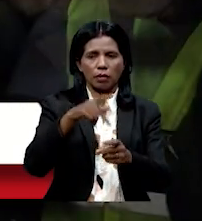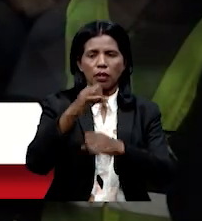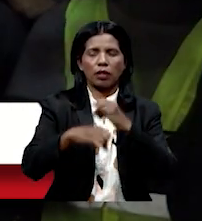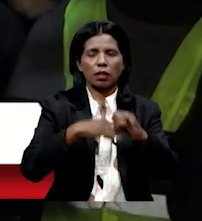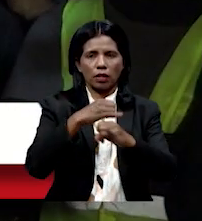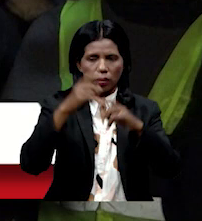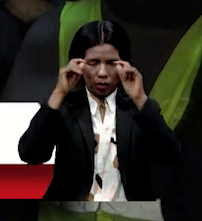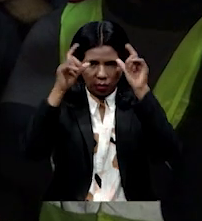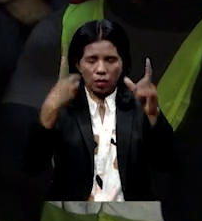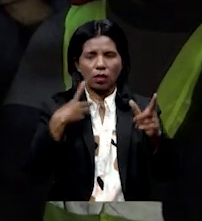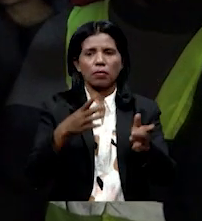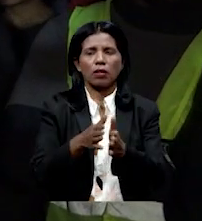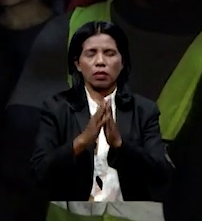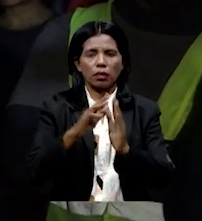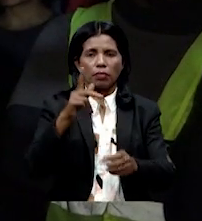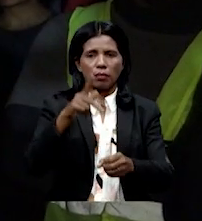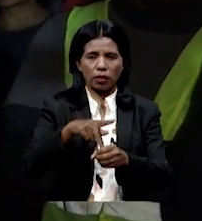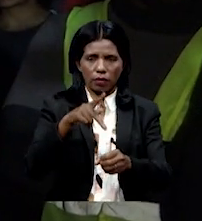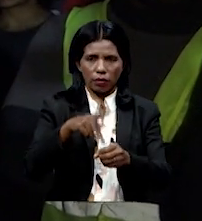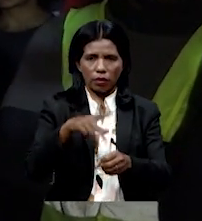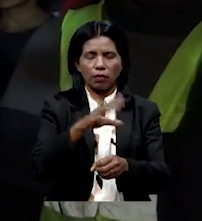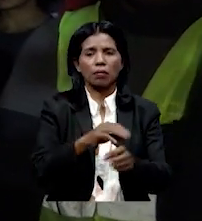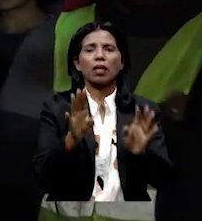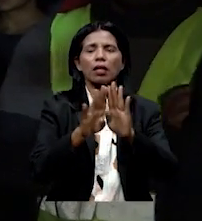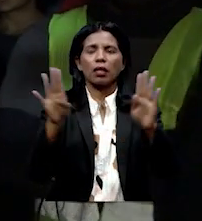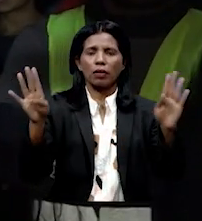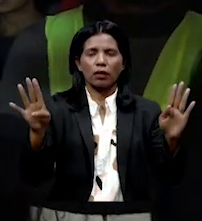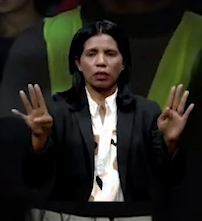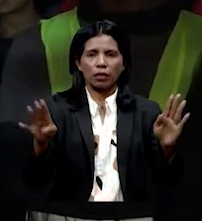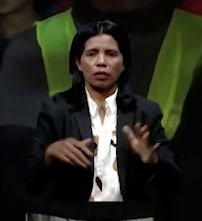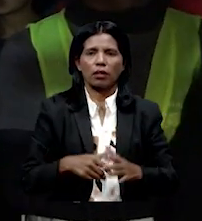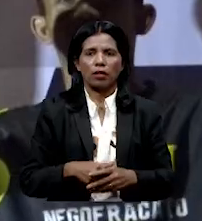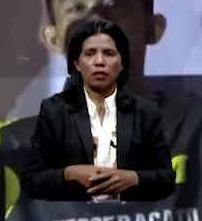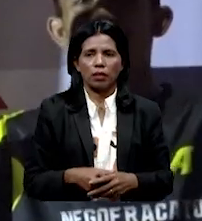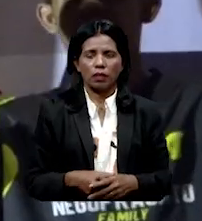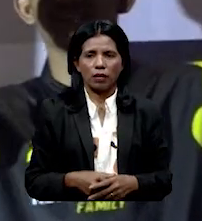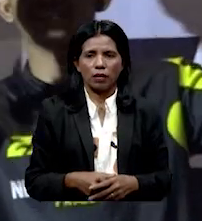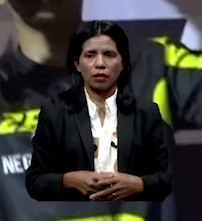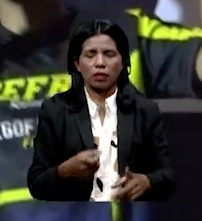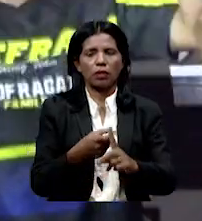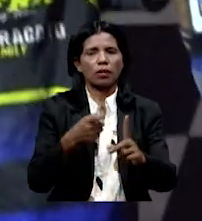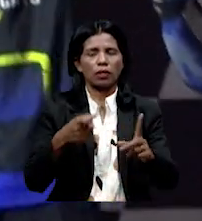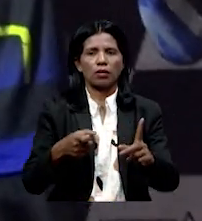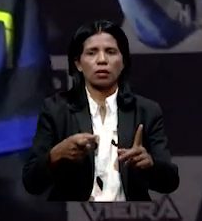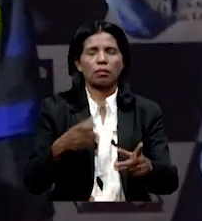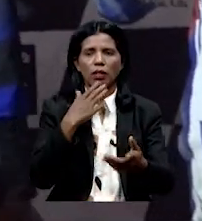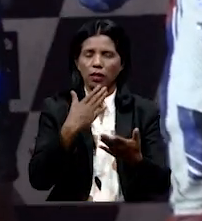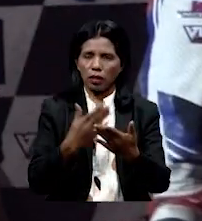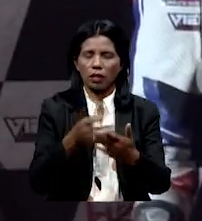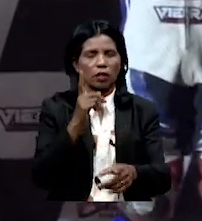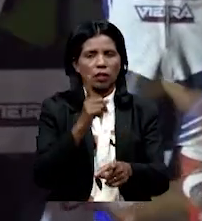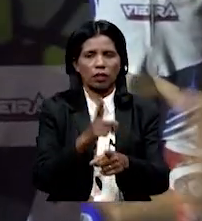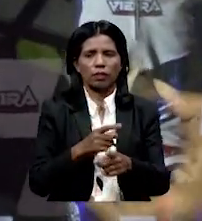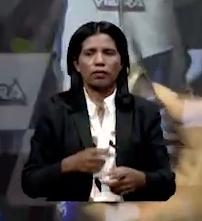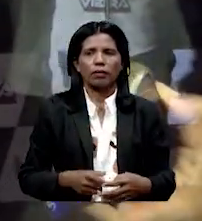Timor amigusu ba Pertamina bele loke evento firmai bele diek lutan.